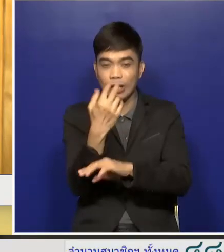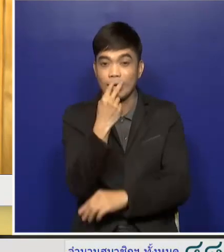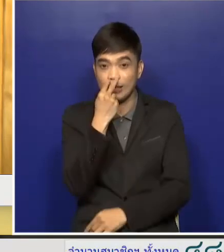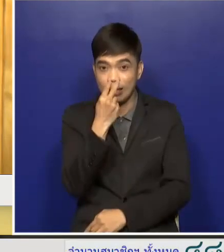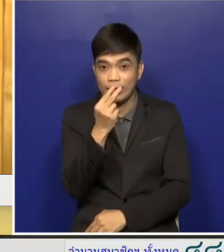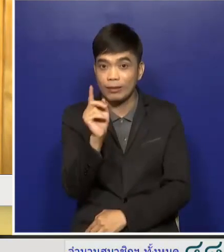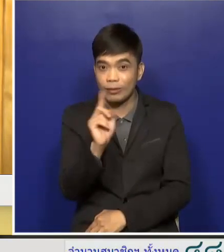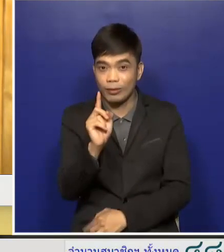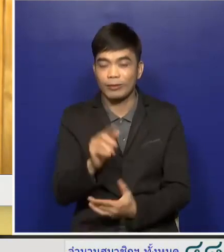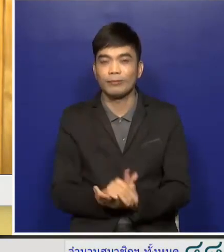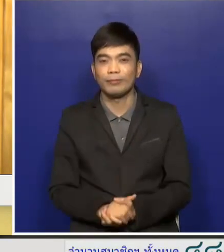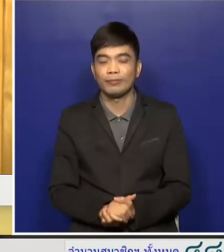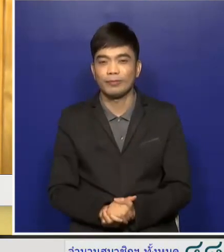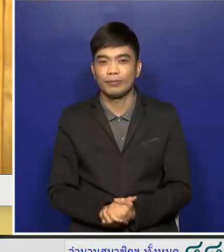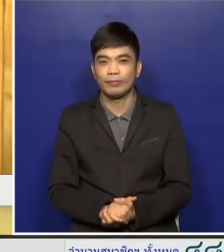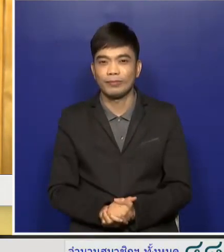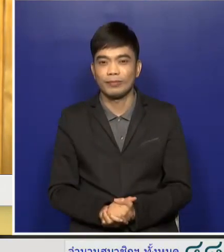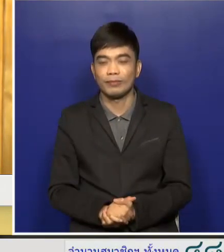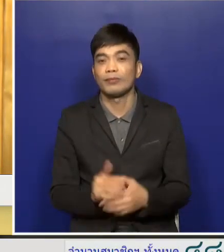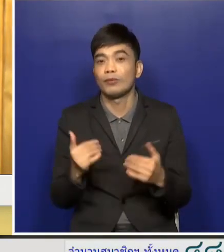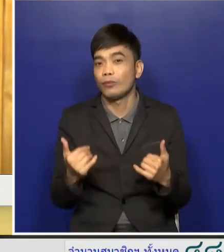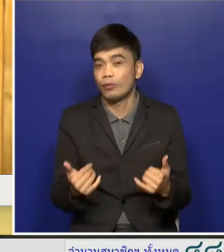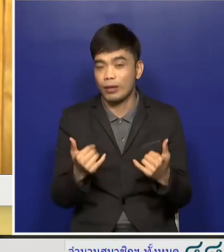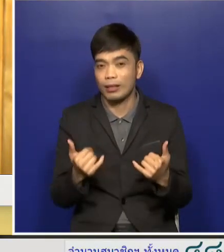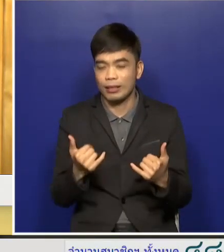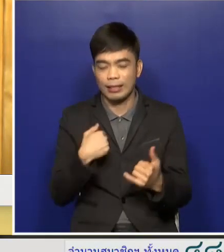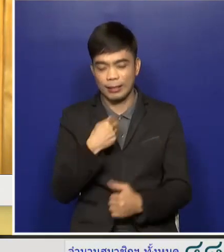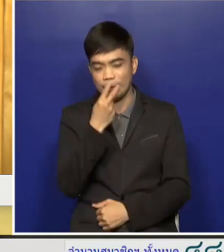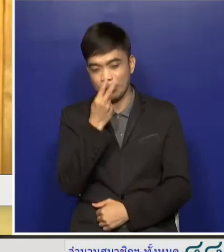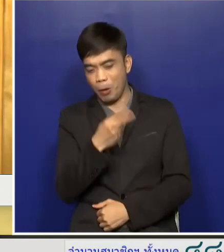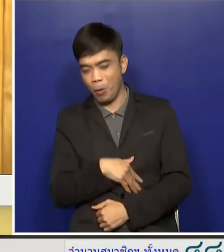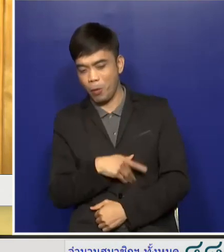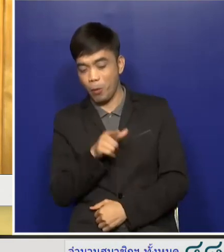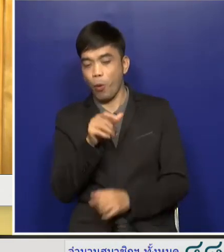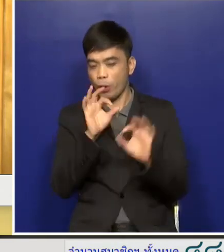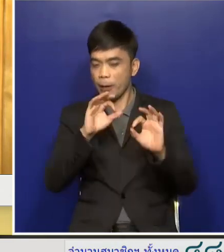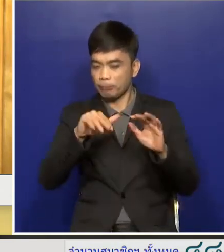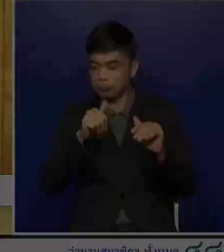ได้ดูนะครับปรากฏว่าวันนี้เห็นความเปลี่ยนแปลงว่าได้ติดเกือบหมดแล้วครับขอบคุณครับ